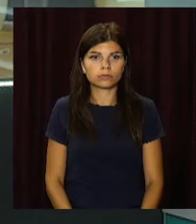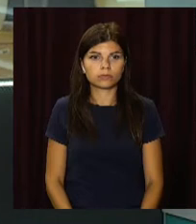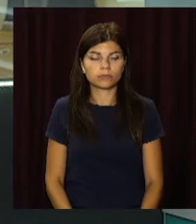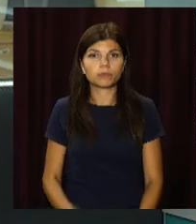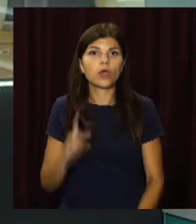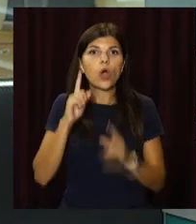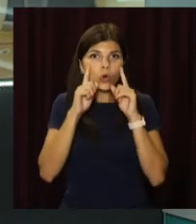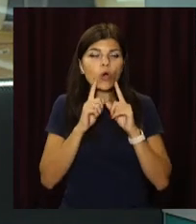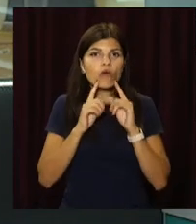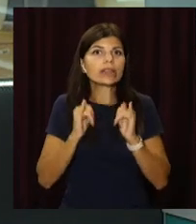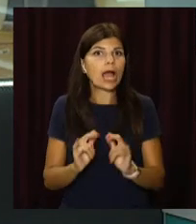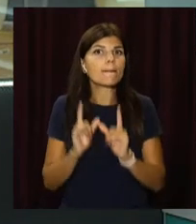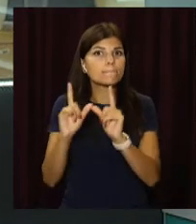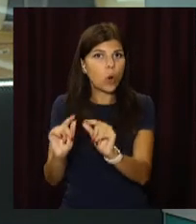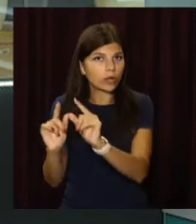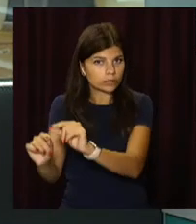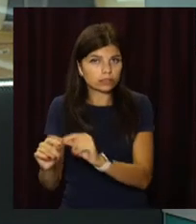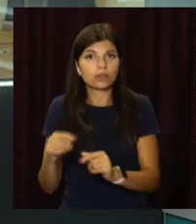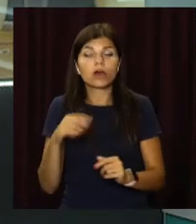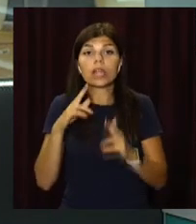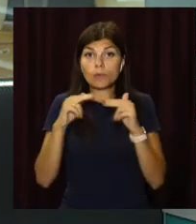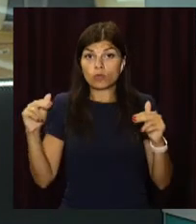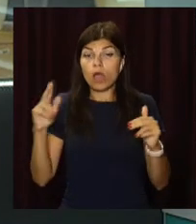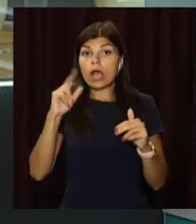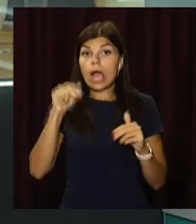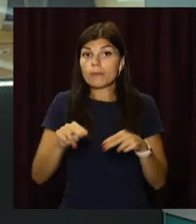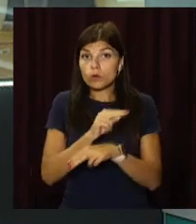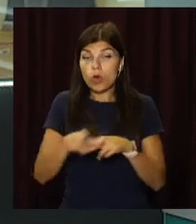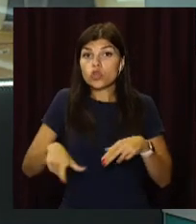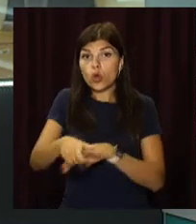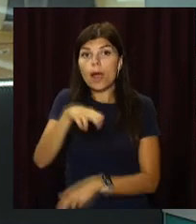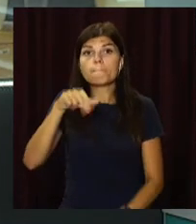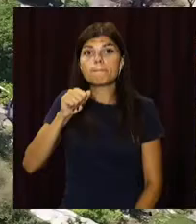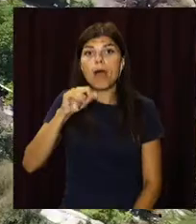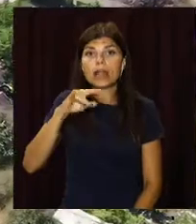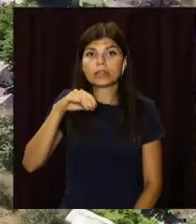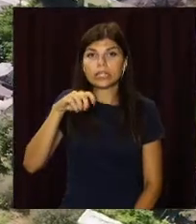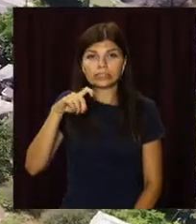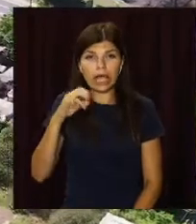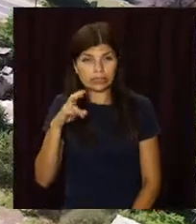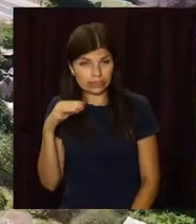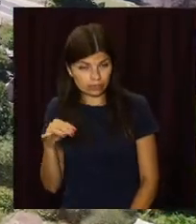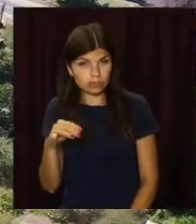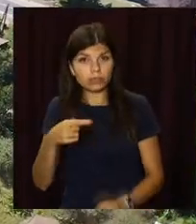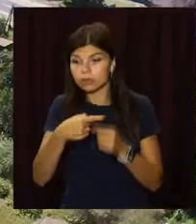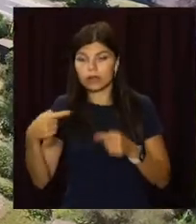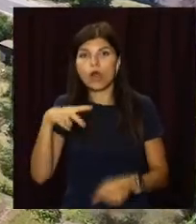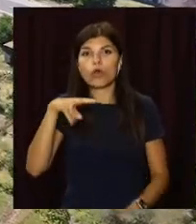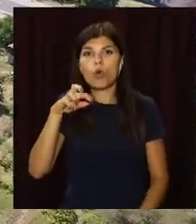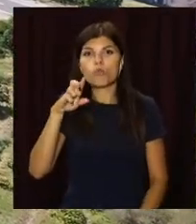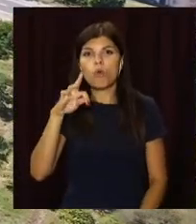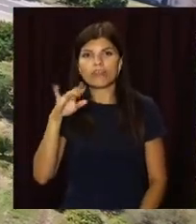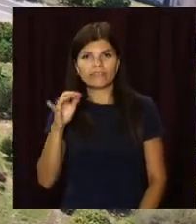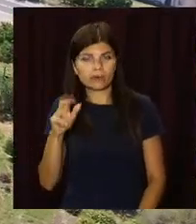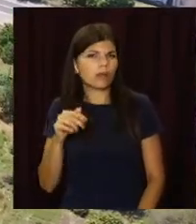Комфортна для проїзду. На Дніпропетровщині фінішував капремонт дороги Партизанська-Лобойківка, якого місцеві чекали понад три